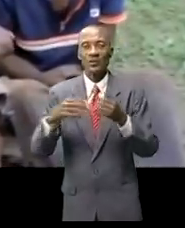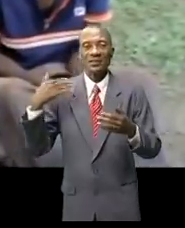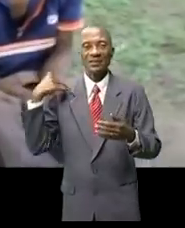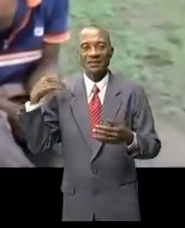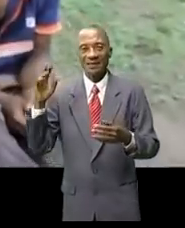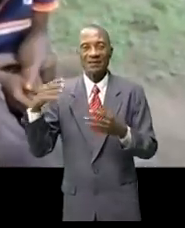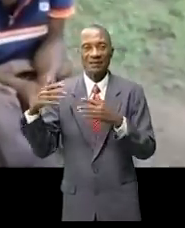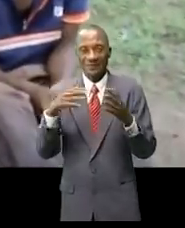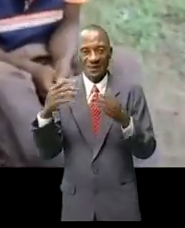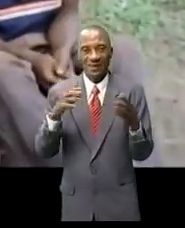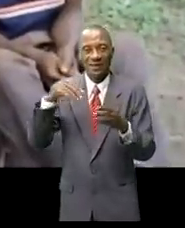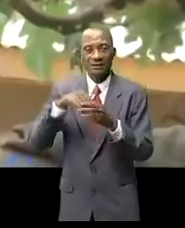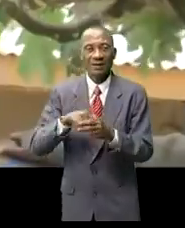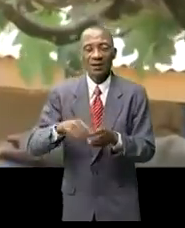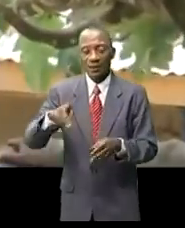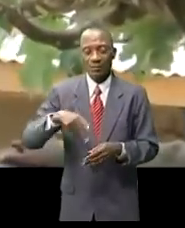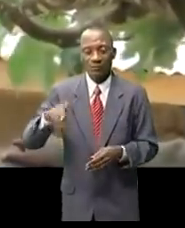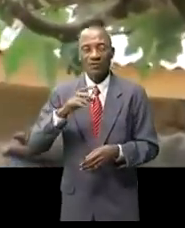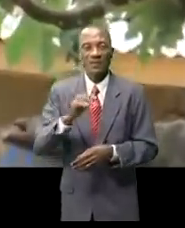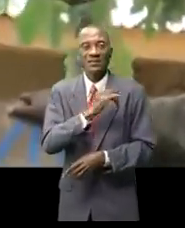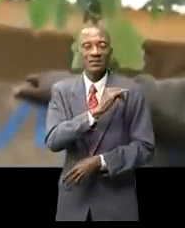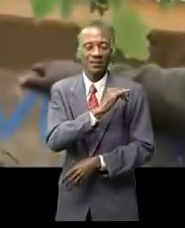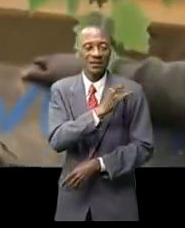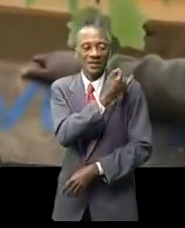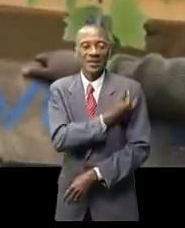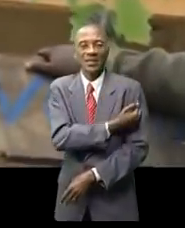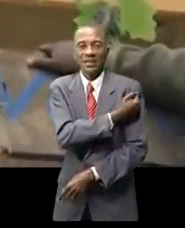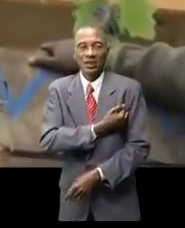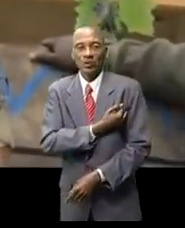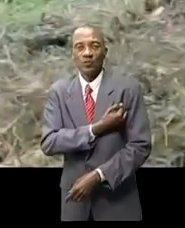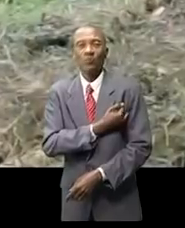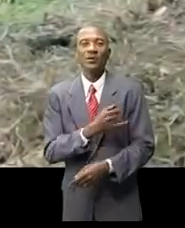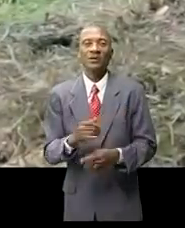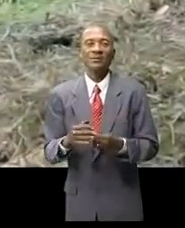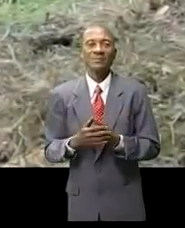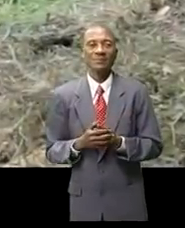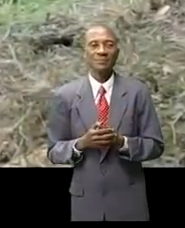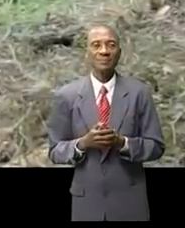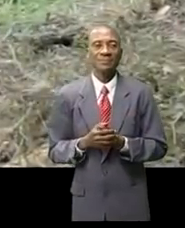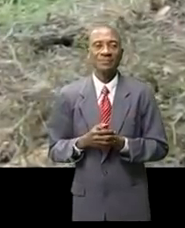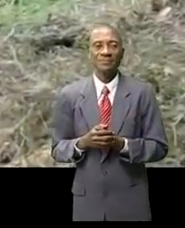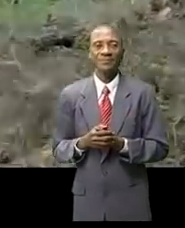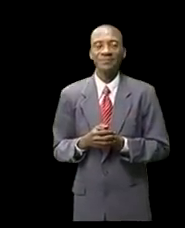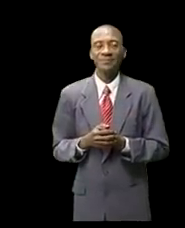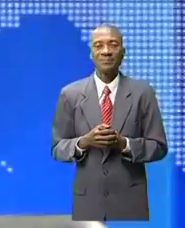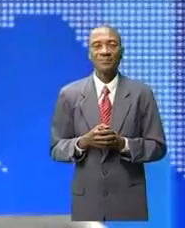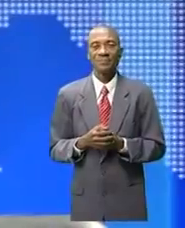locaux étrangers sont malmenés et mis en déroute par les forces armées sur toute la ligne de combat.